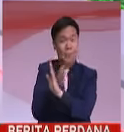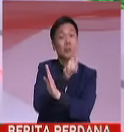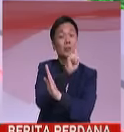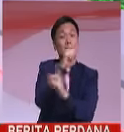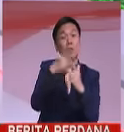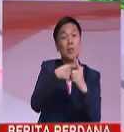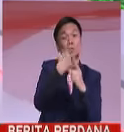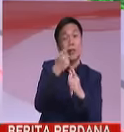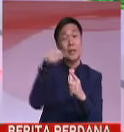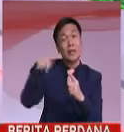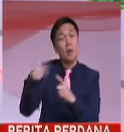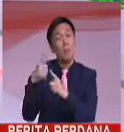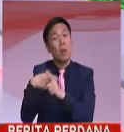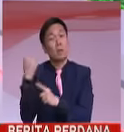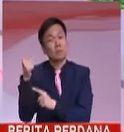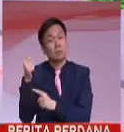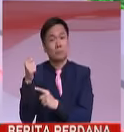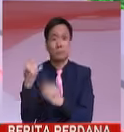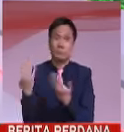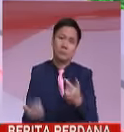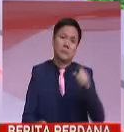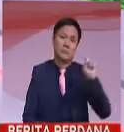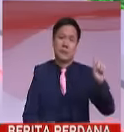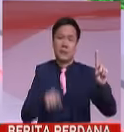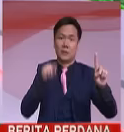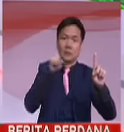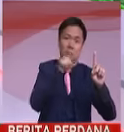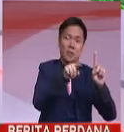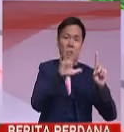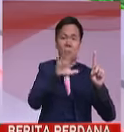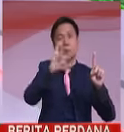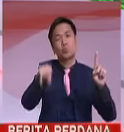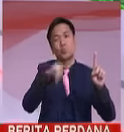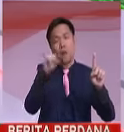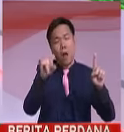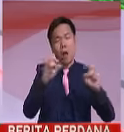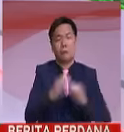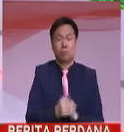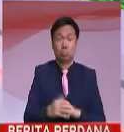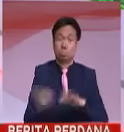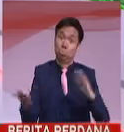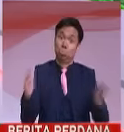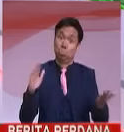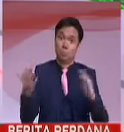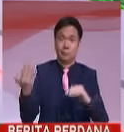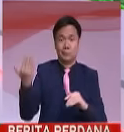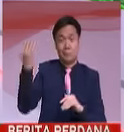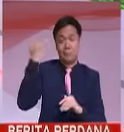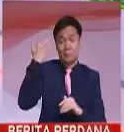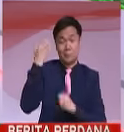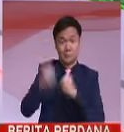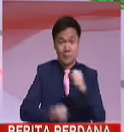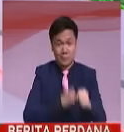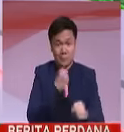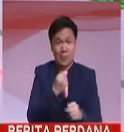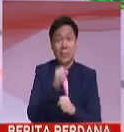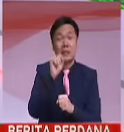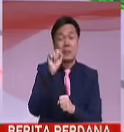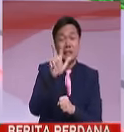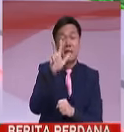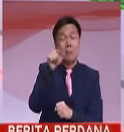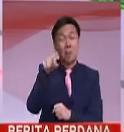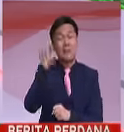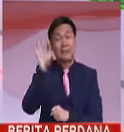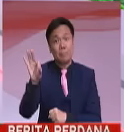tahun ini hanya sekitar satu perpuluhan lima juta orang bilangan tersebut lebih kecil berbanding kehadiran tiga